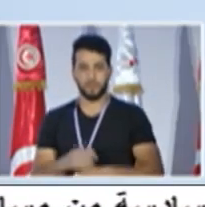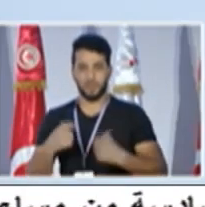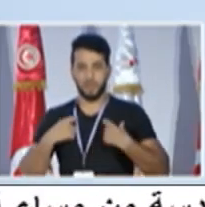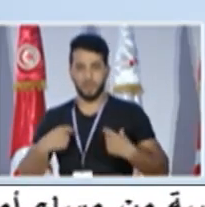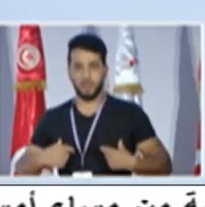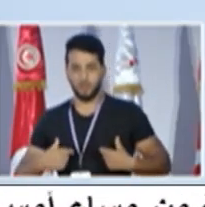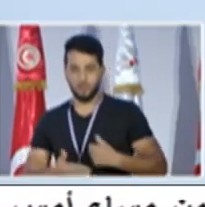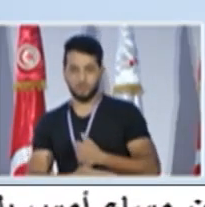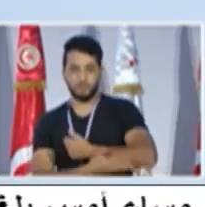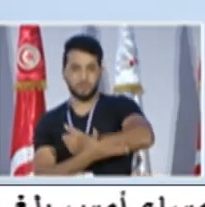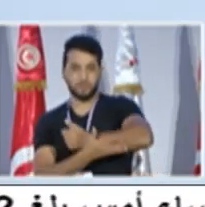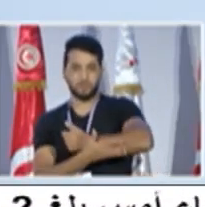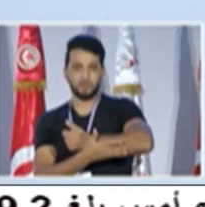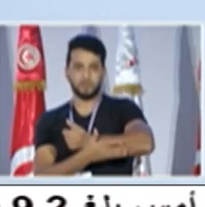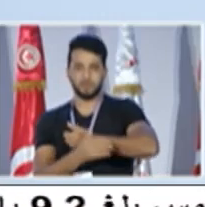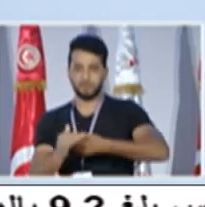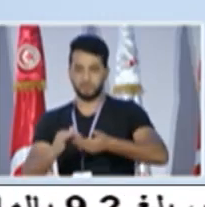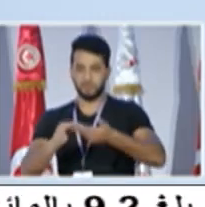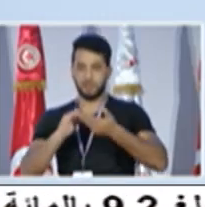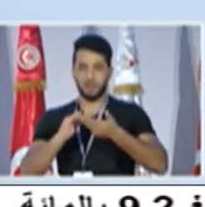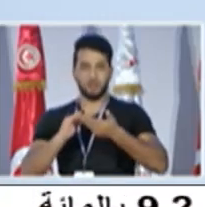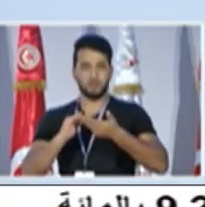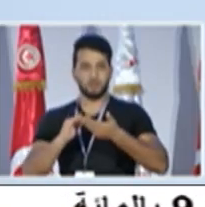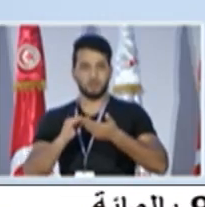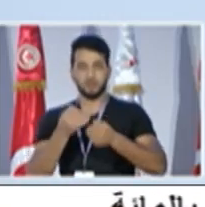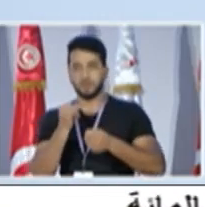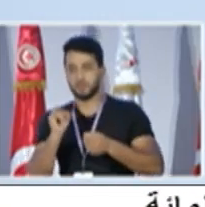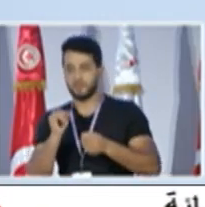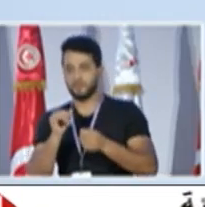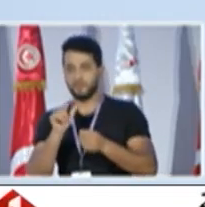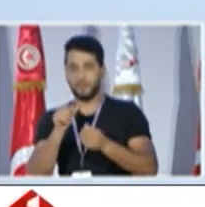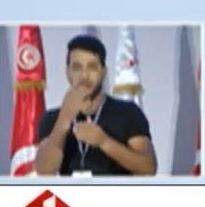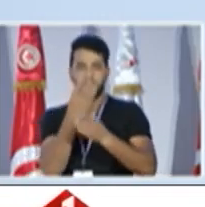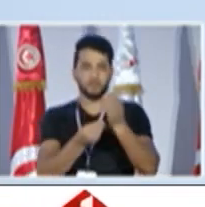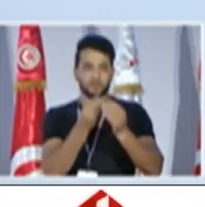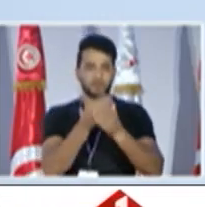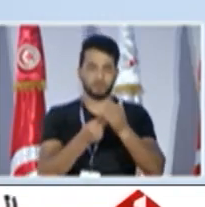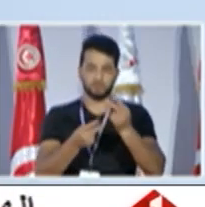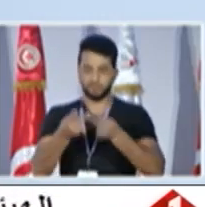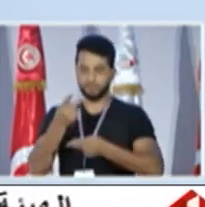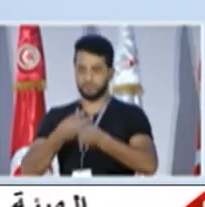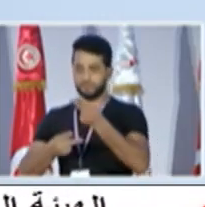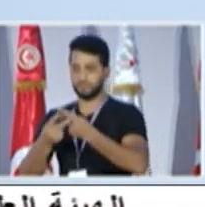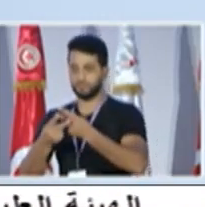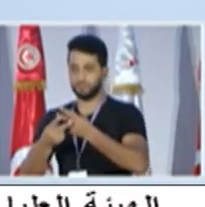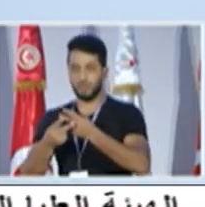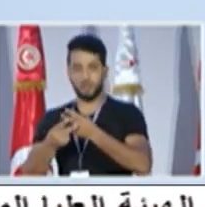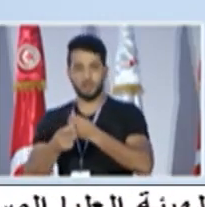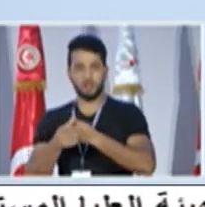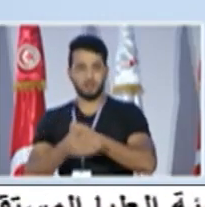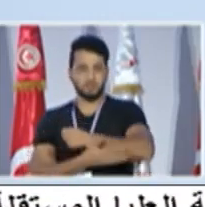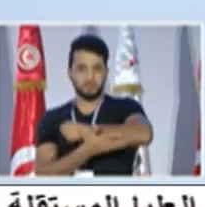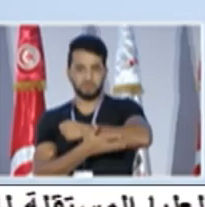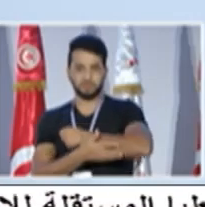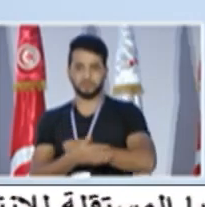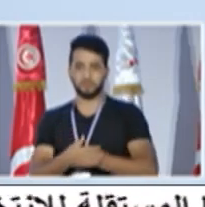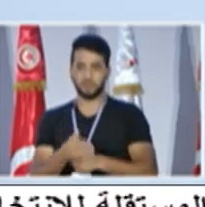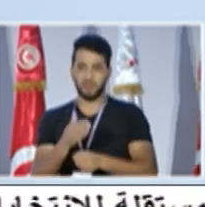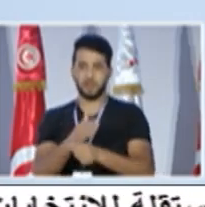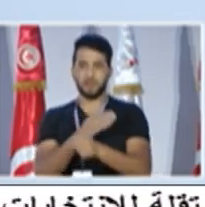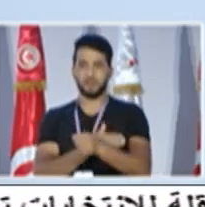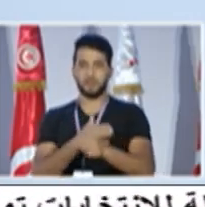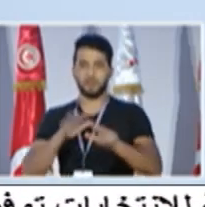بشكل وانه اه الغيابات الهديه تمتلكها صبيحه اليوم قبل الساعه